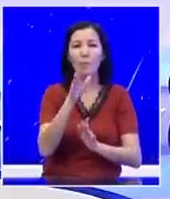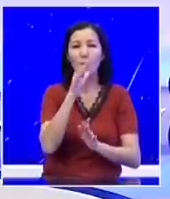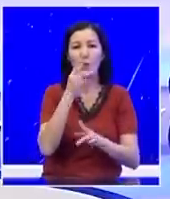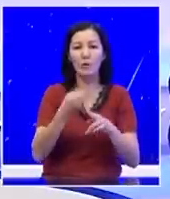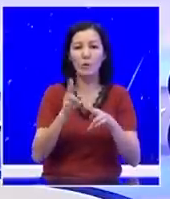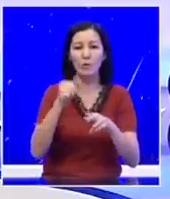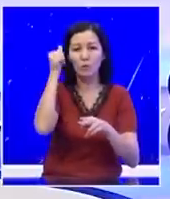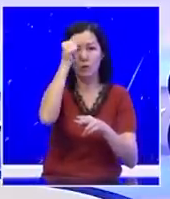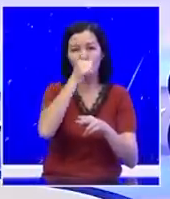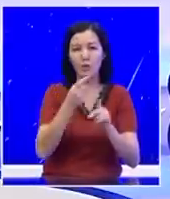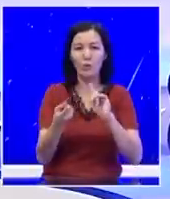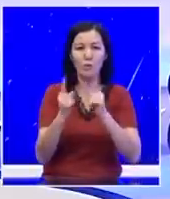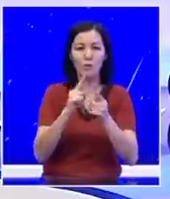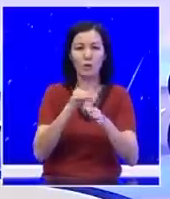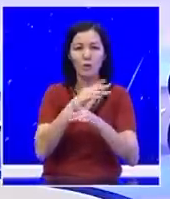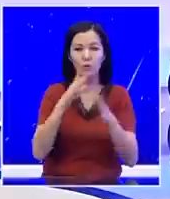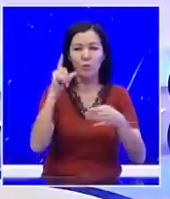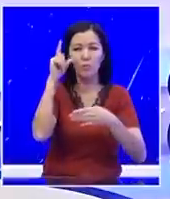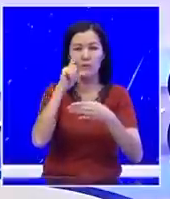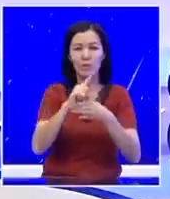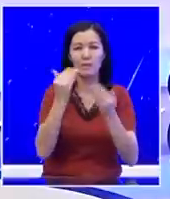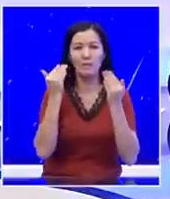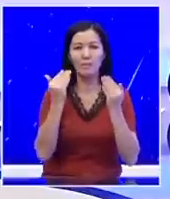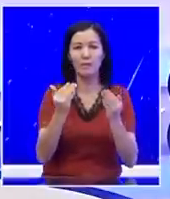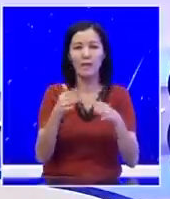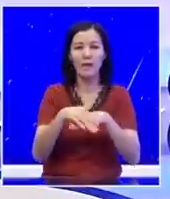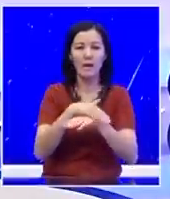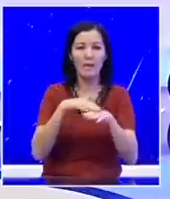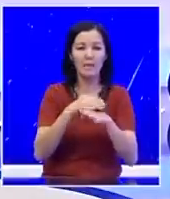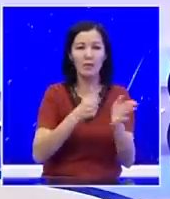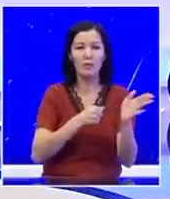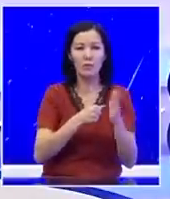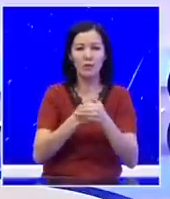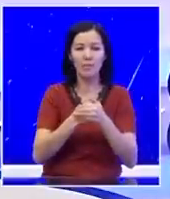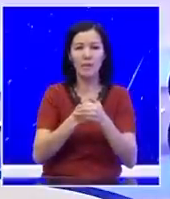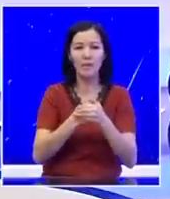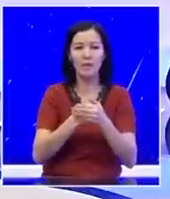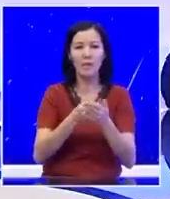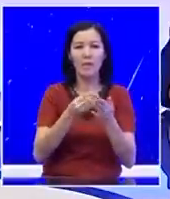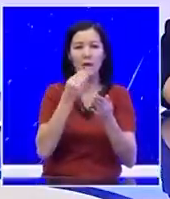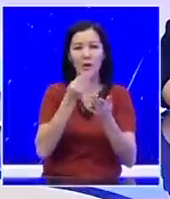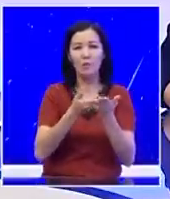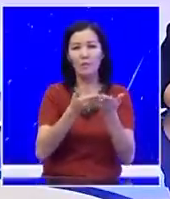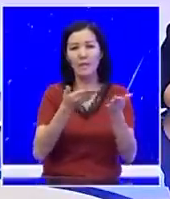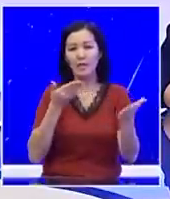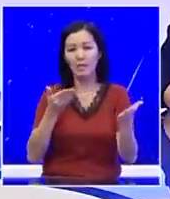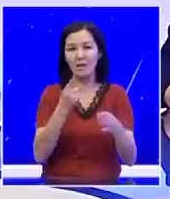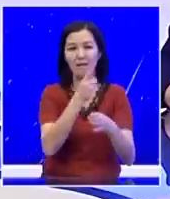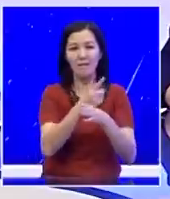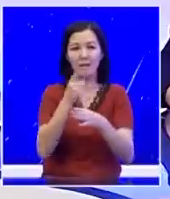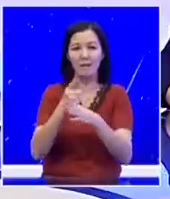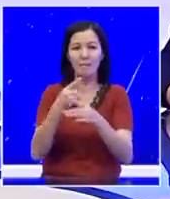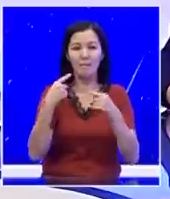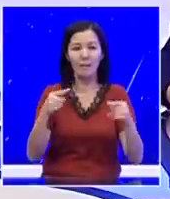жылғы өзгерісі көп. Мешіттердің есігі биыл тұрғындар үшін жабық. Көпшілікке ауызашар беруге тыйым. Өзге де өзгешеліктер